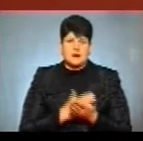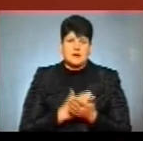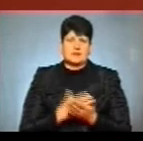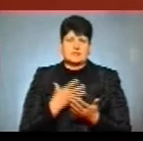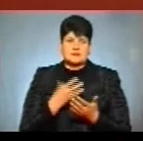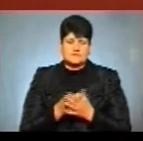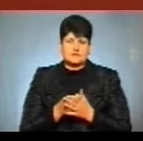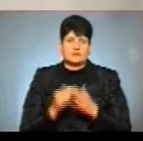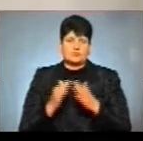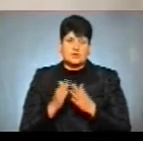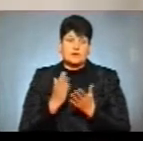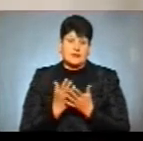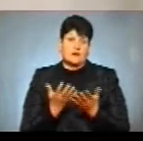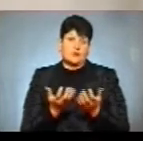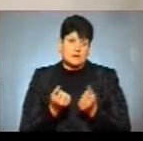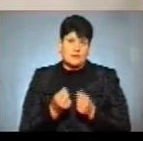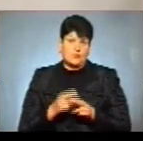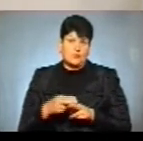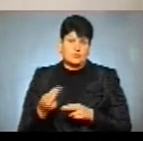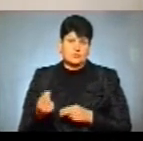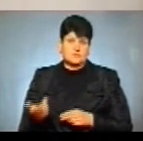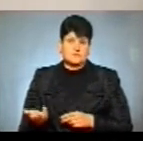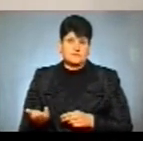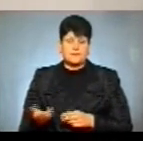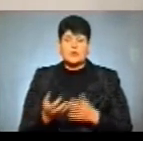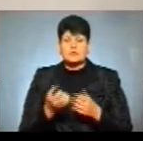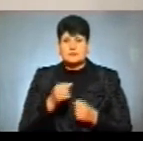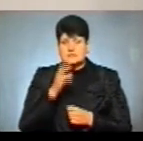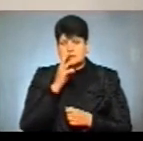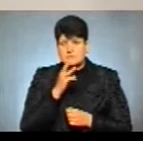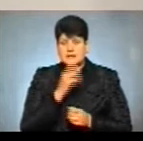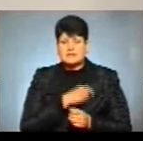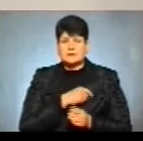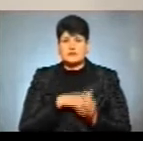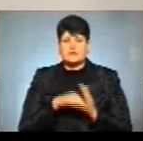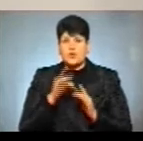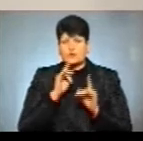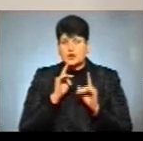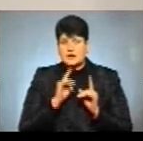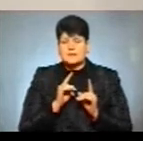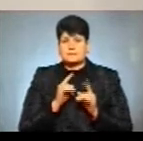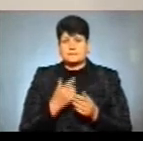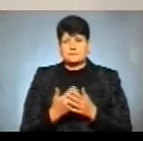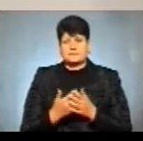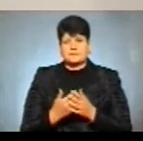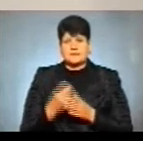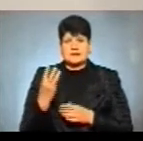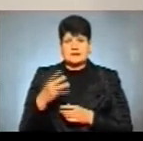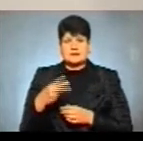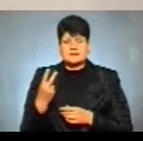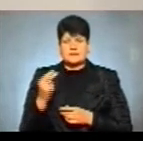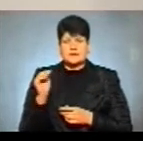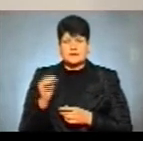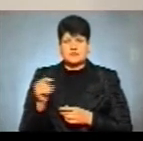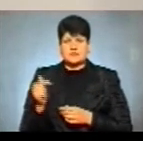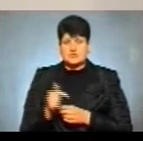але отримує відшкодування. Отримує заробітні плати як депутат Верховної Ради, він приблизно 32